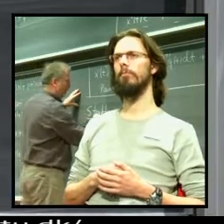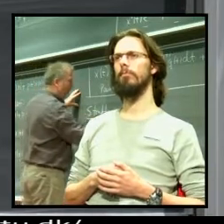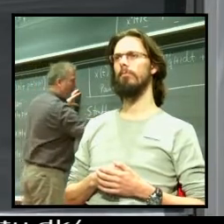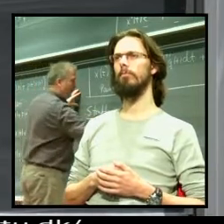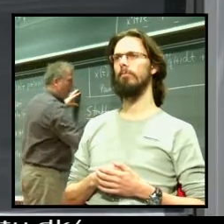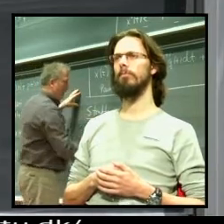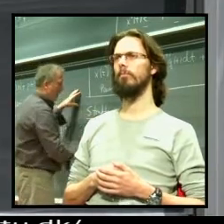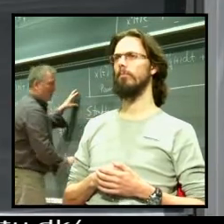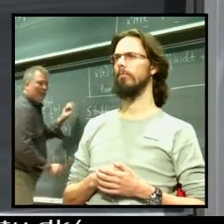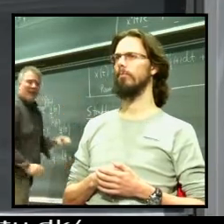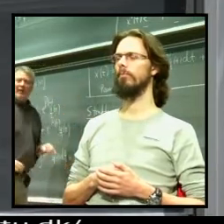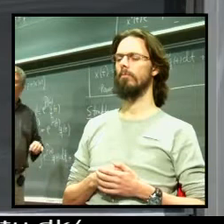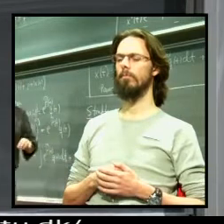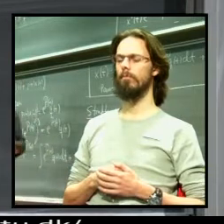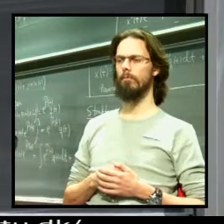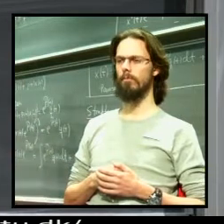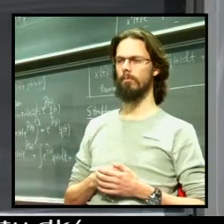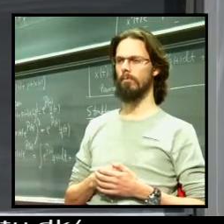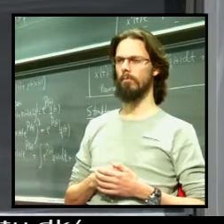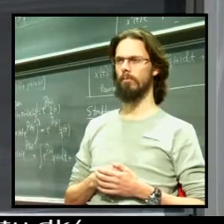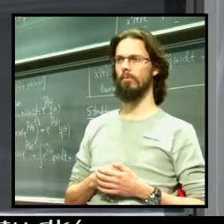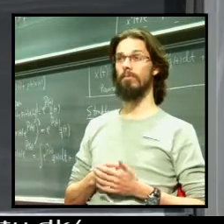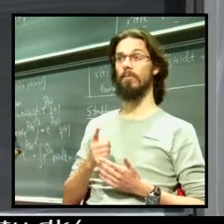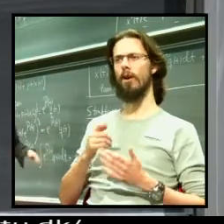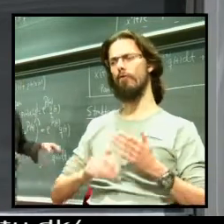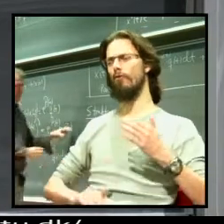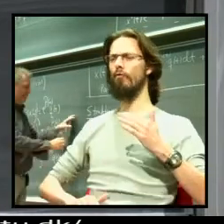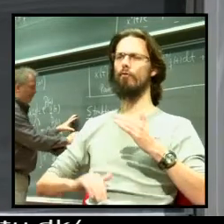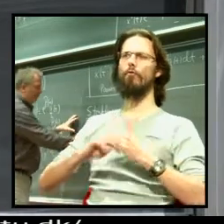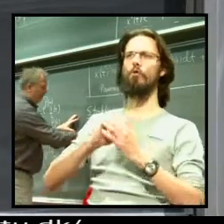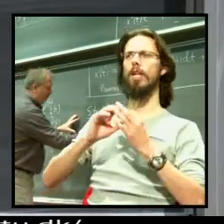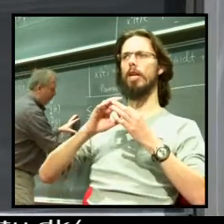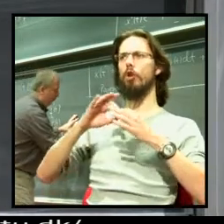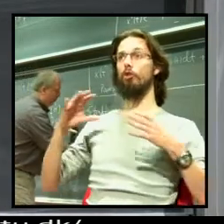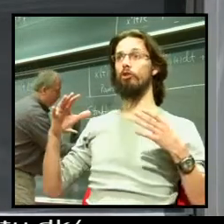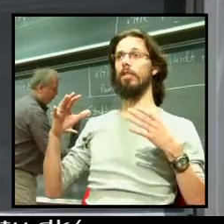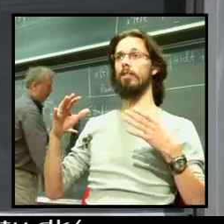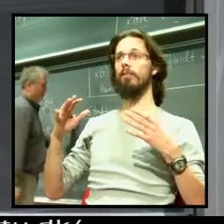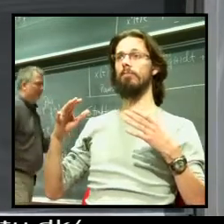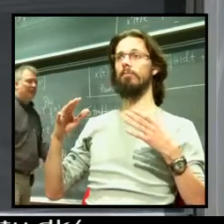Den fuldstændige løsning